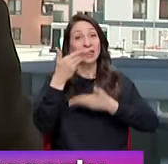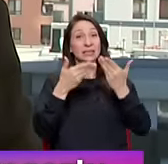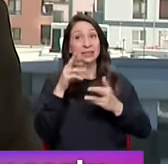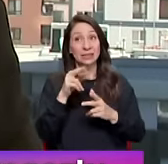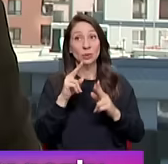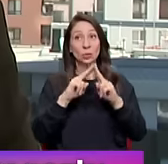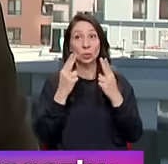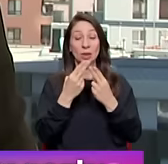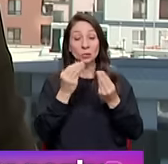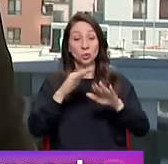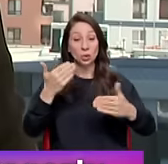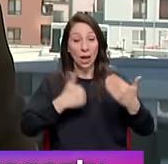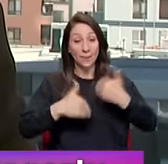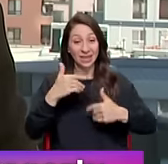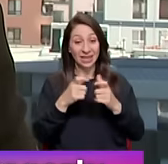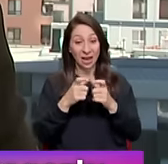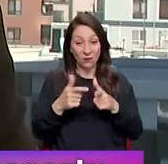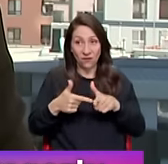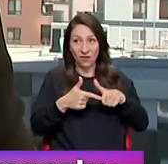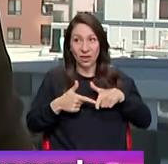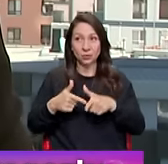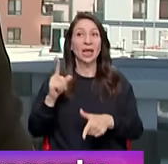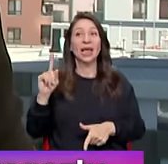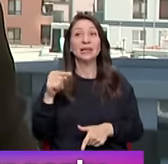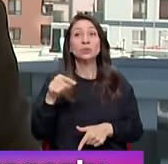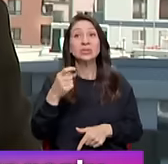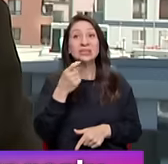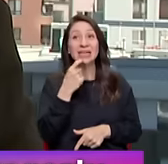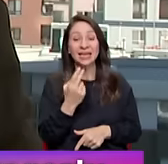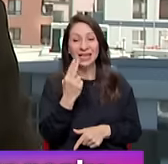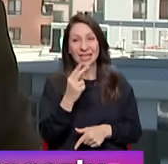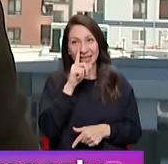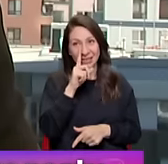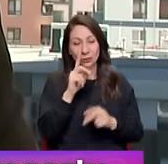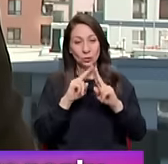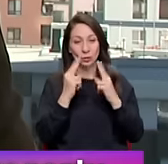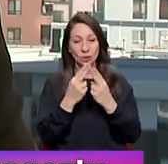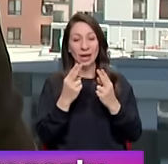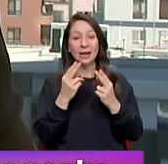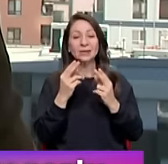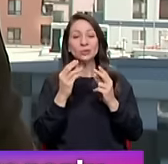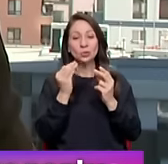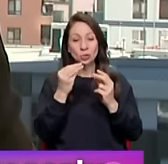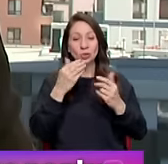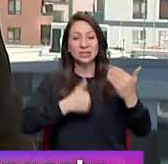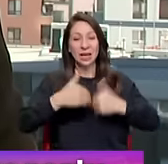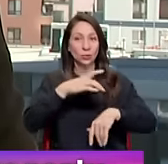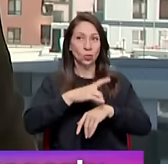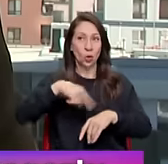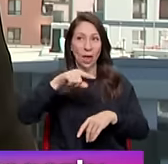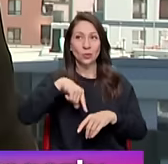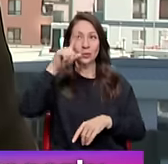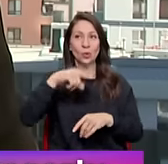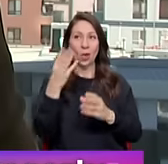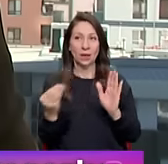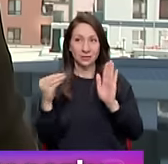gibi Dünya Çocuk Cerrahisi Dernekleri Federasyonu ilk defa bu sene 7 Nisan'ı Dünya Çocuk Cerrahisi Günü olarak belirledi.